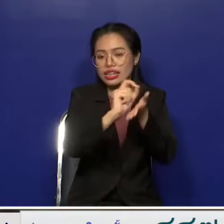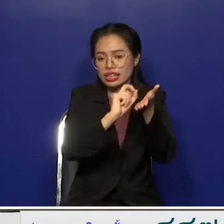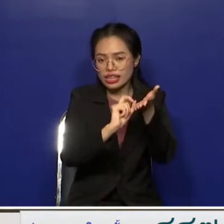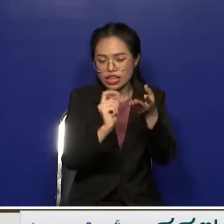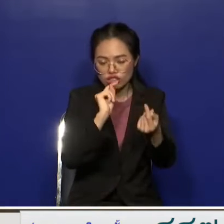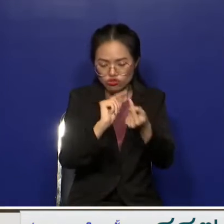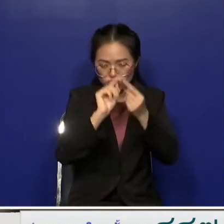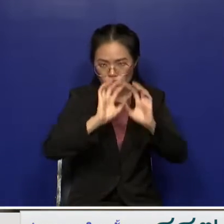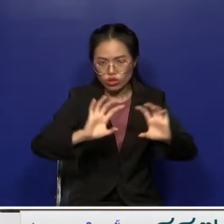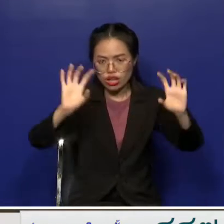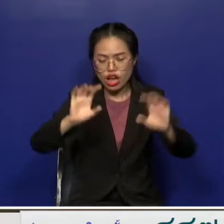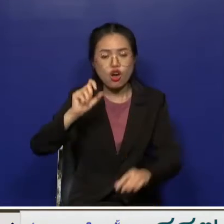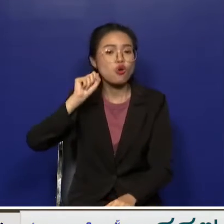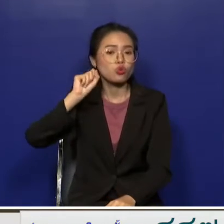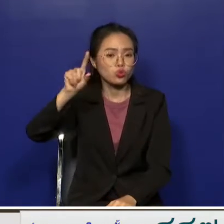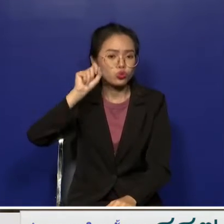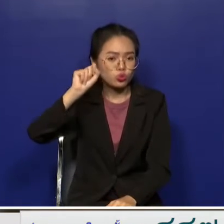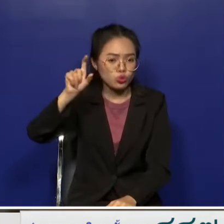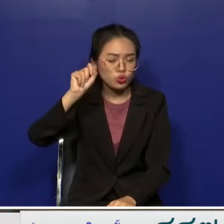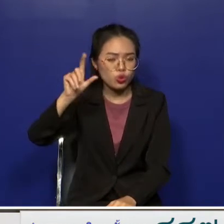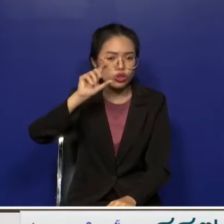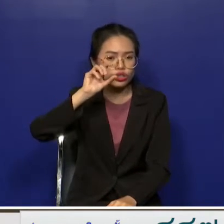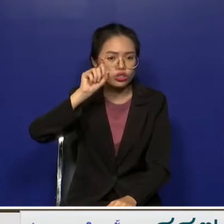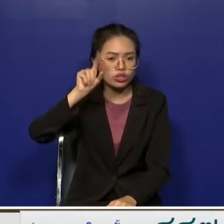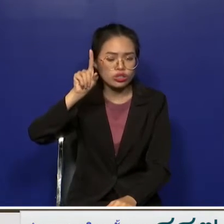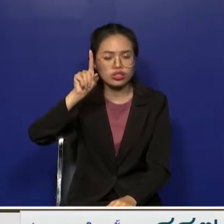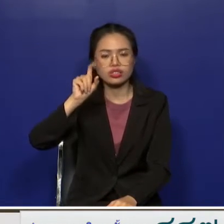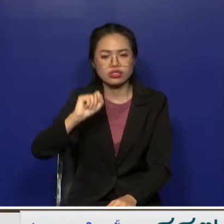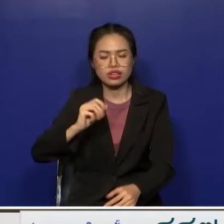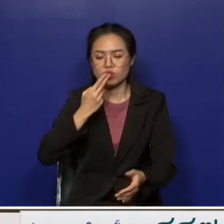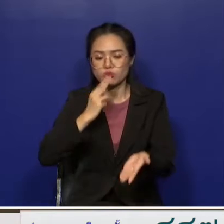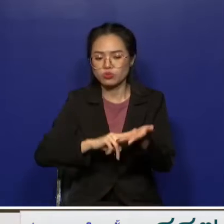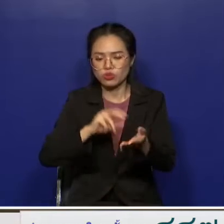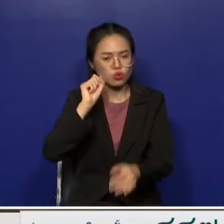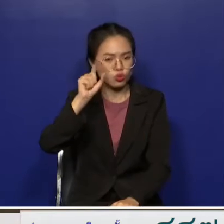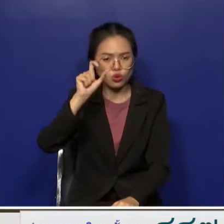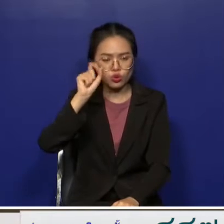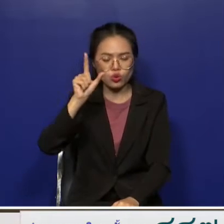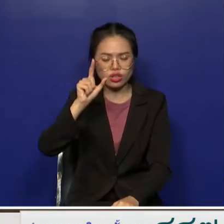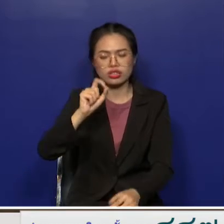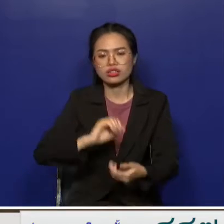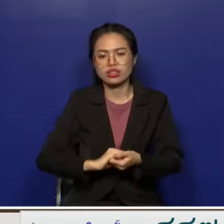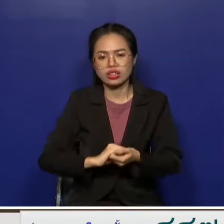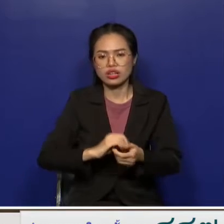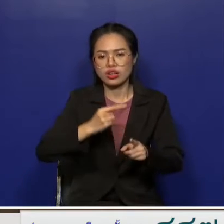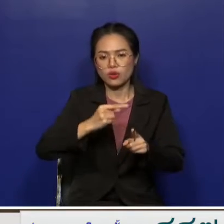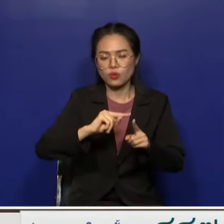ราชการด่วนที่สุดนร0204ทับว14ครับลง29มก